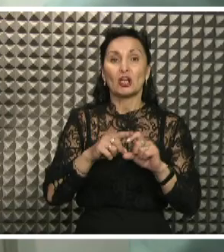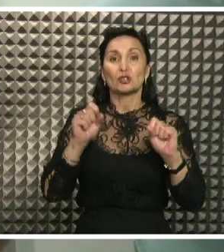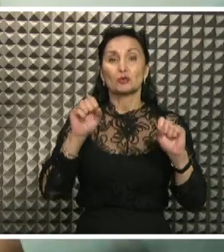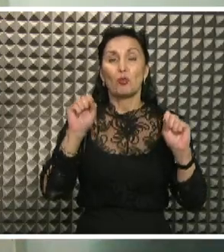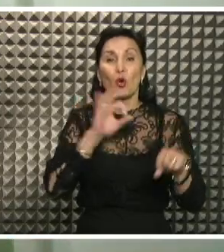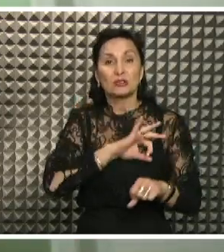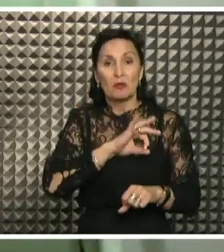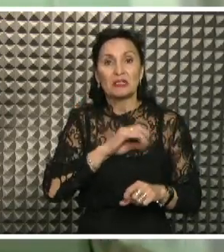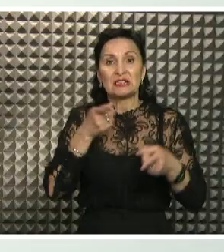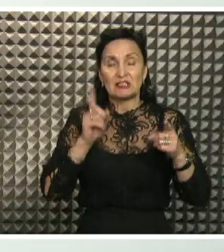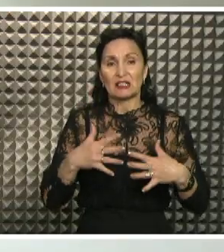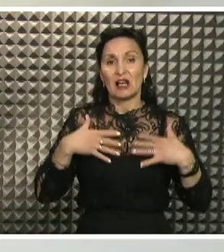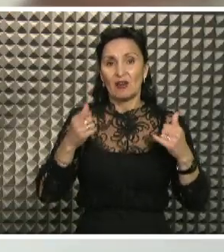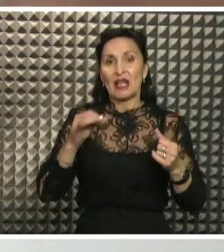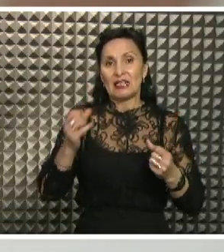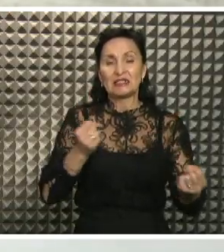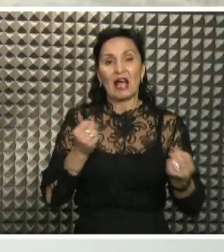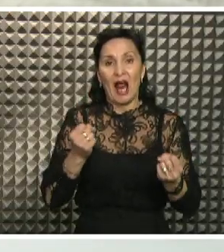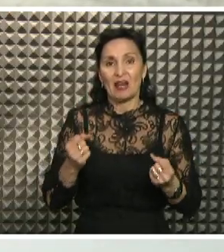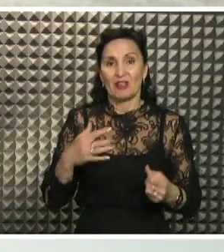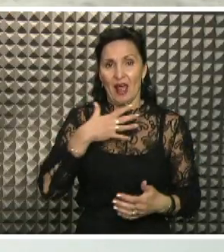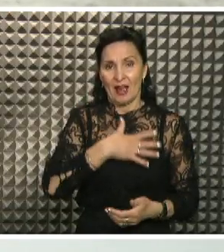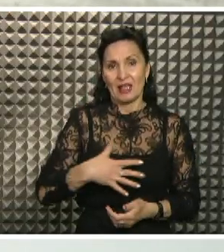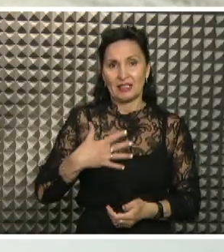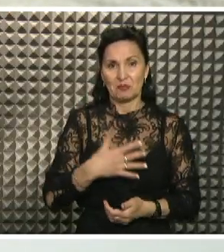способ естественного оздоровления и закаливания организма.